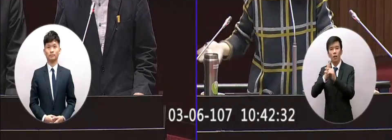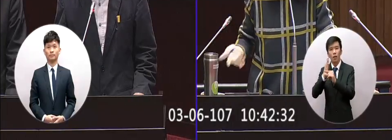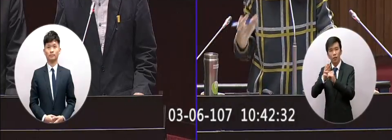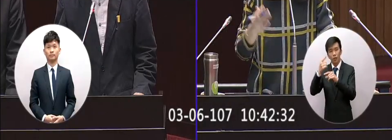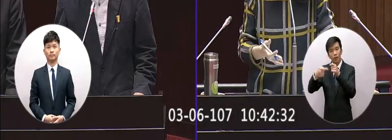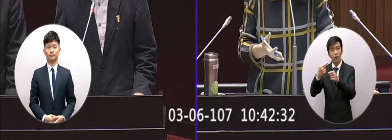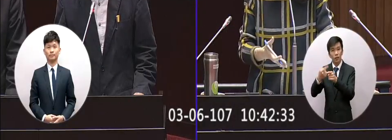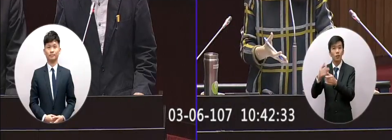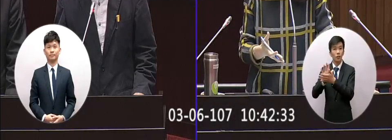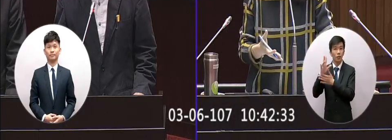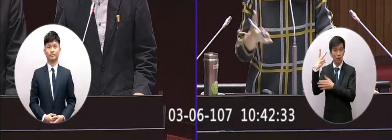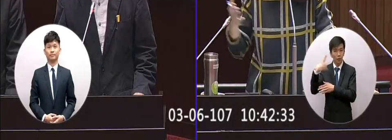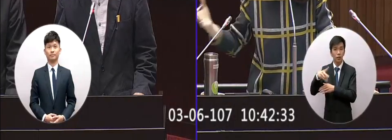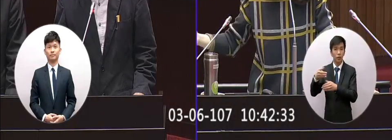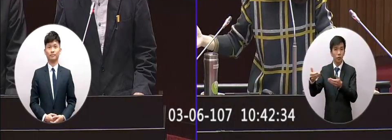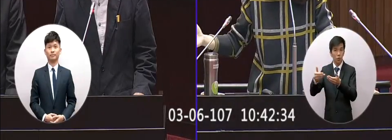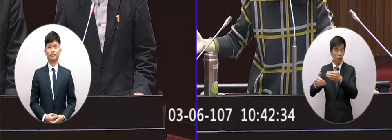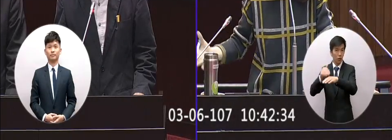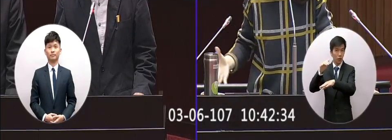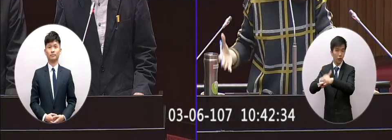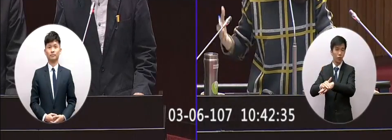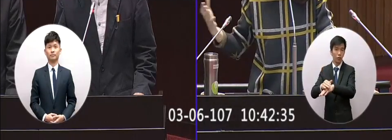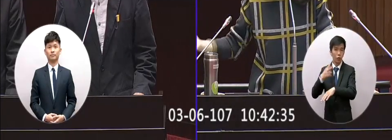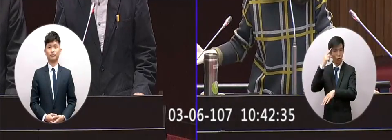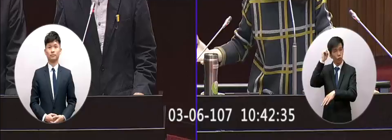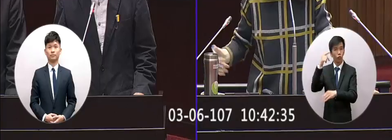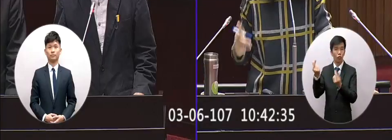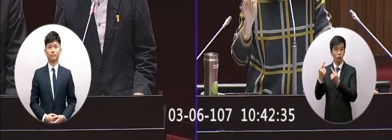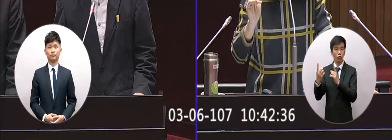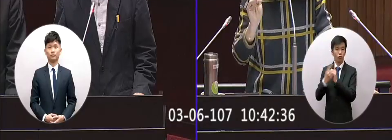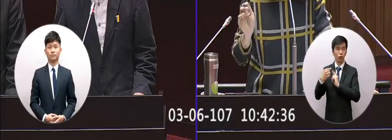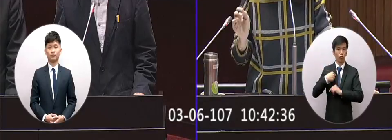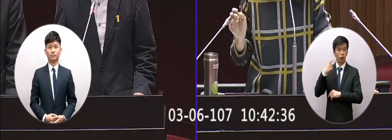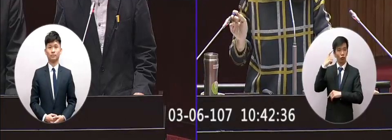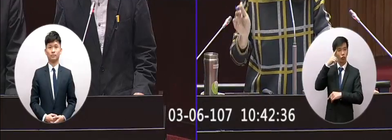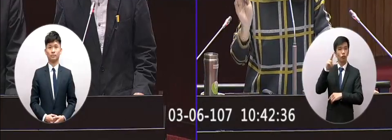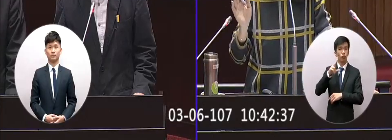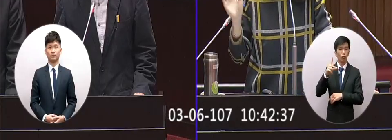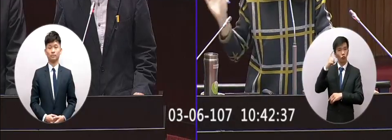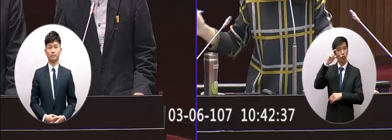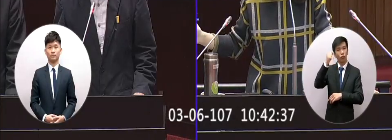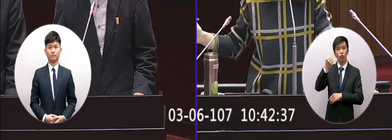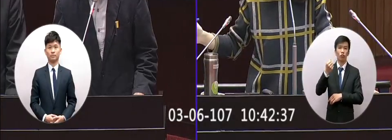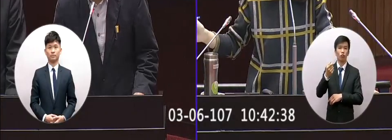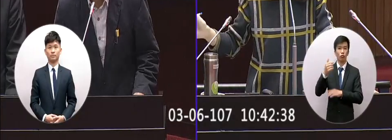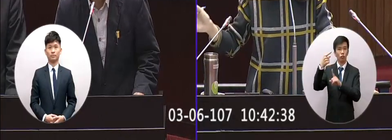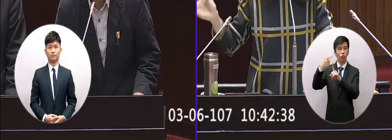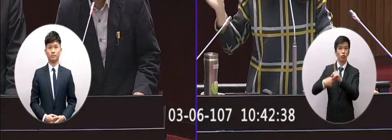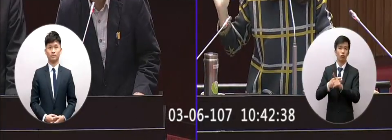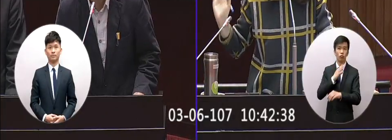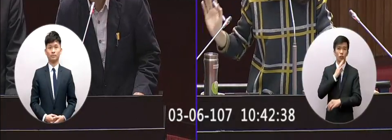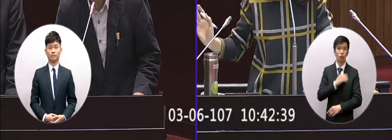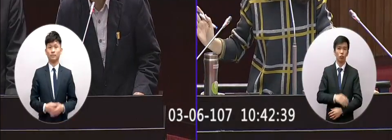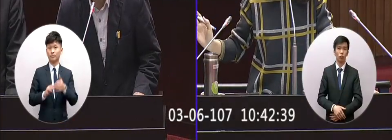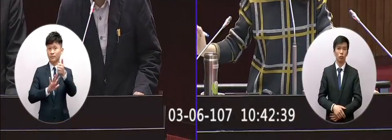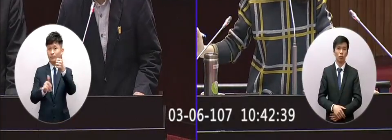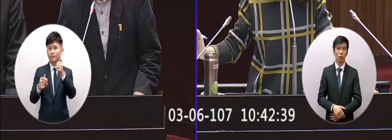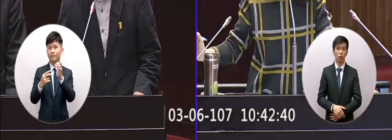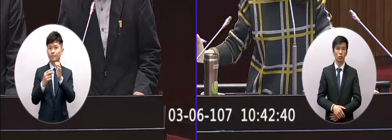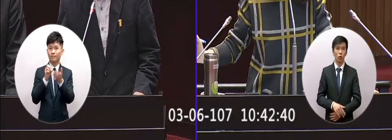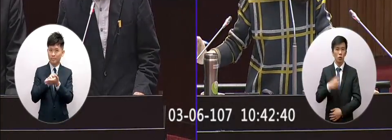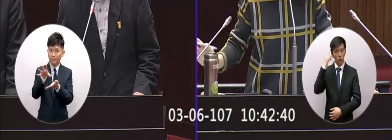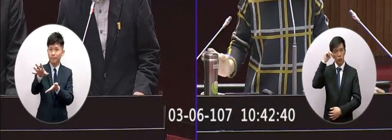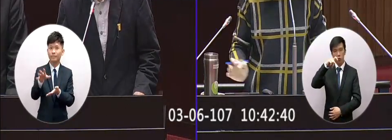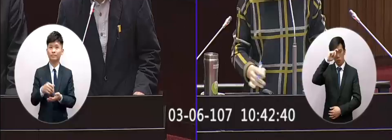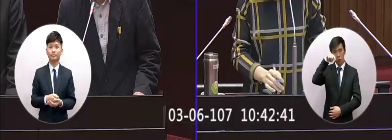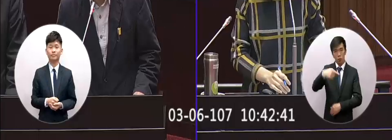年来讲，就是对现在的青年来讲，它的意义就变低了、哦、所以这个我要提醒啦、啊、部长，这个进度 跟委员报告 一定要尽快的去